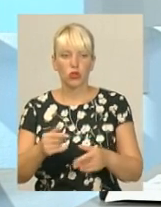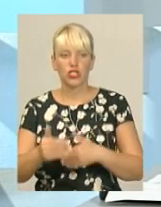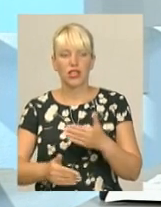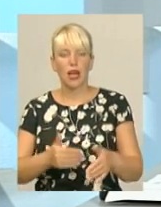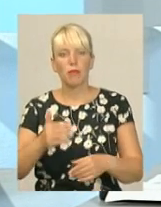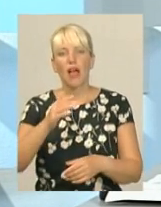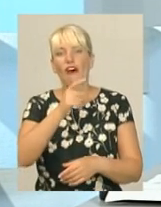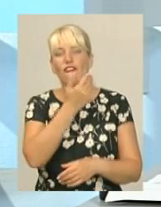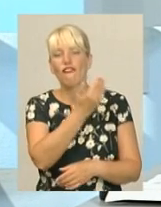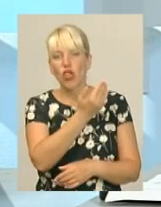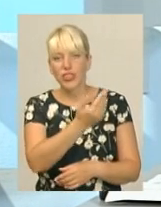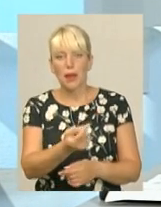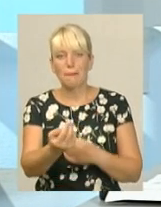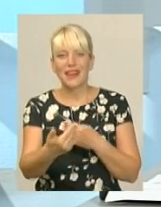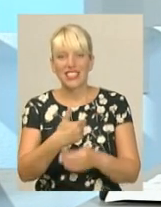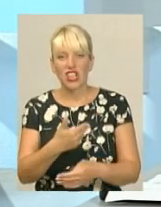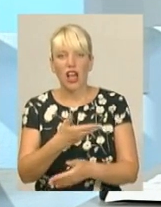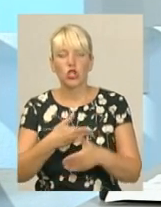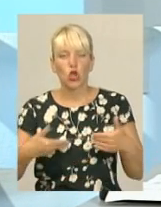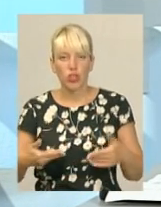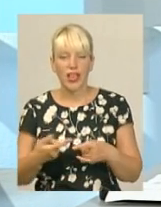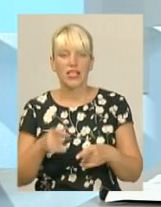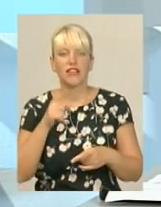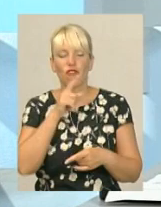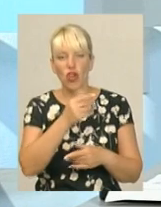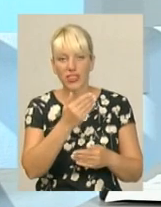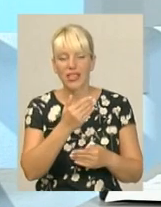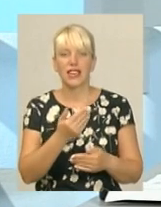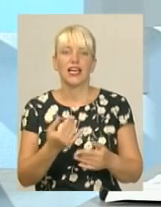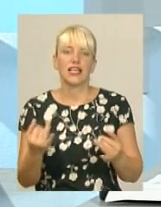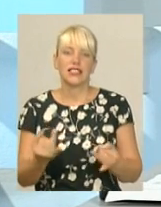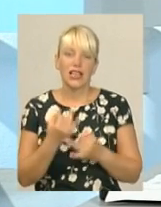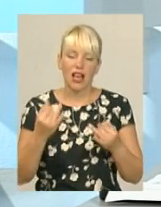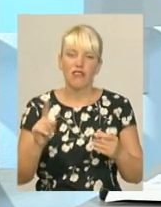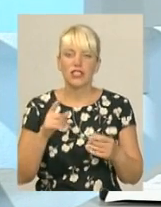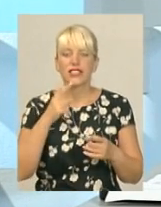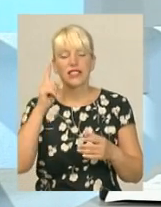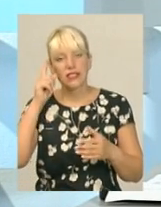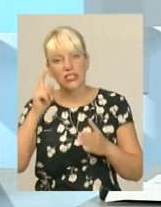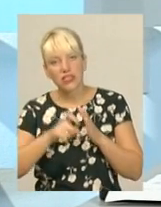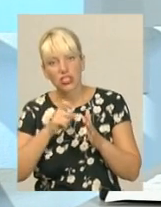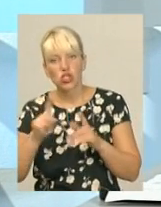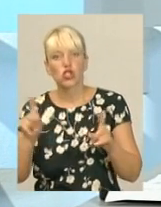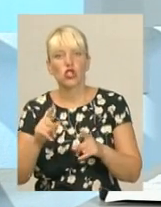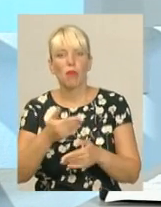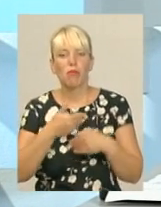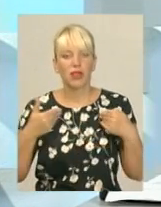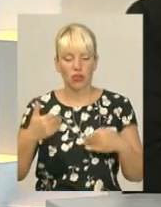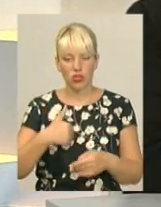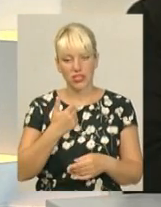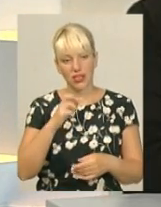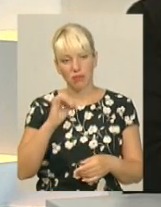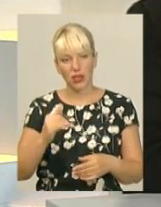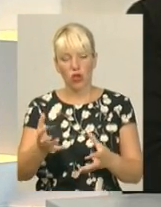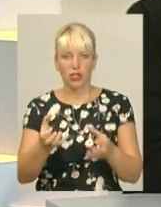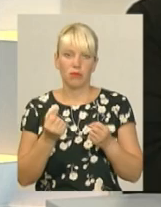нас, вони спілкувалися, і вони цікавили, їм було цікаво, що б ми хотіли, яку